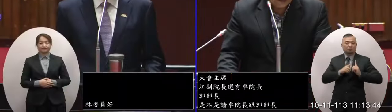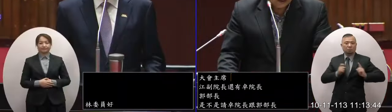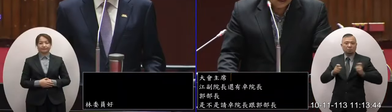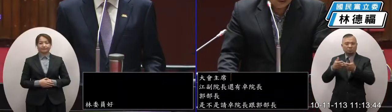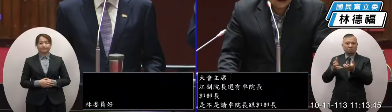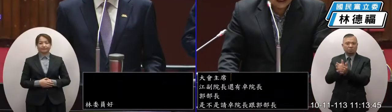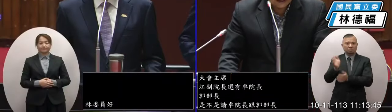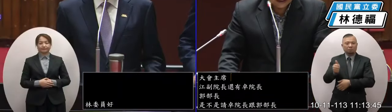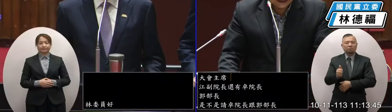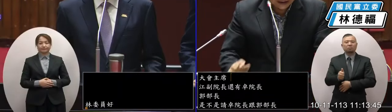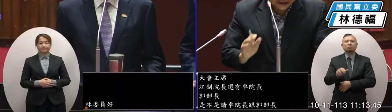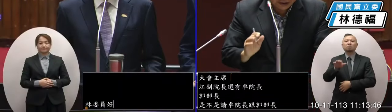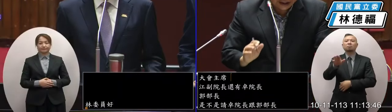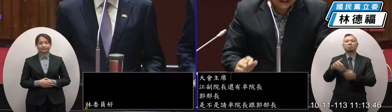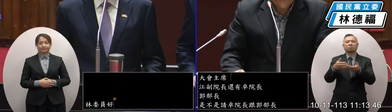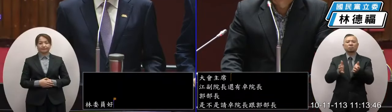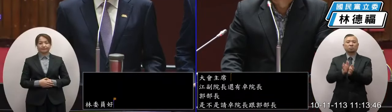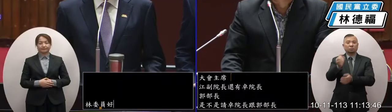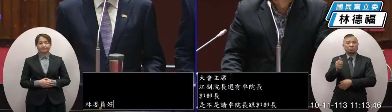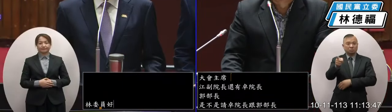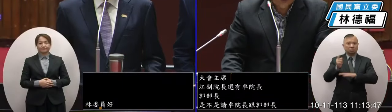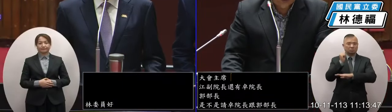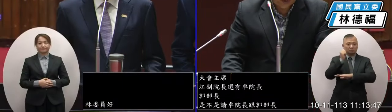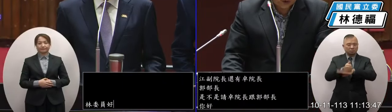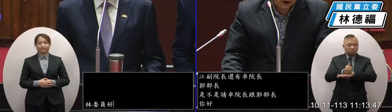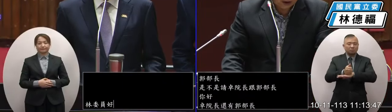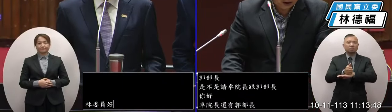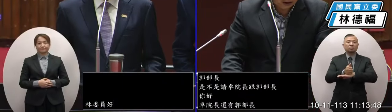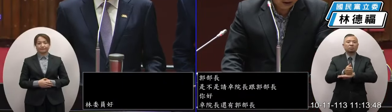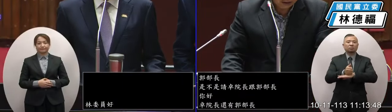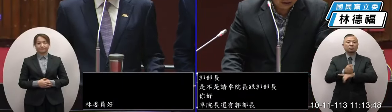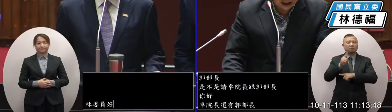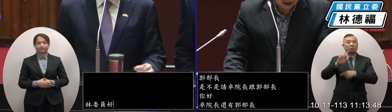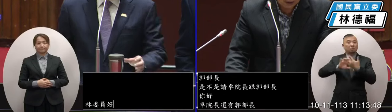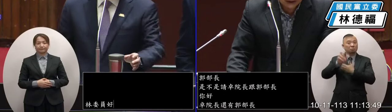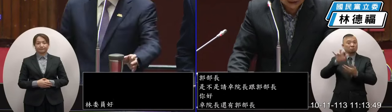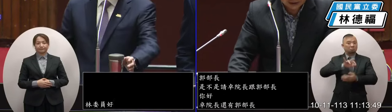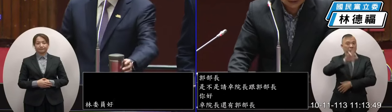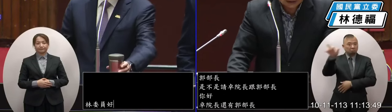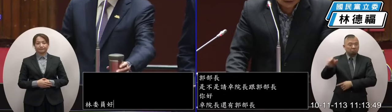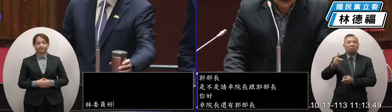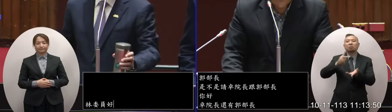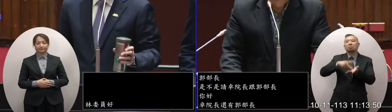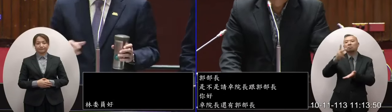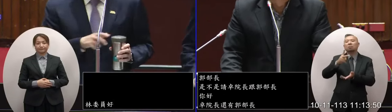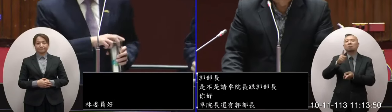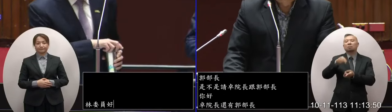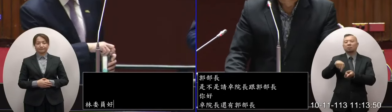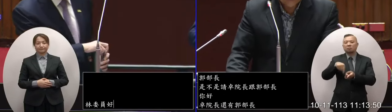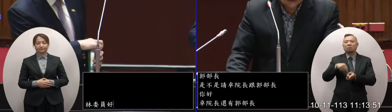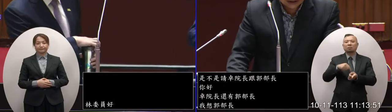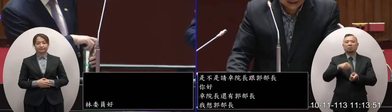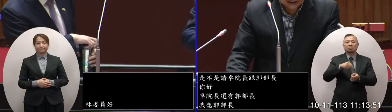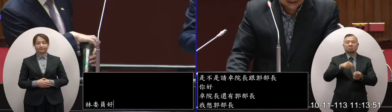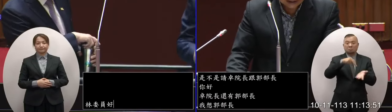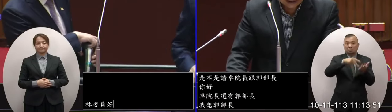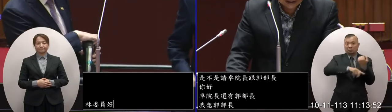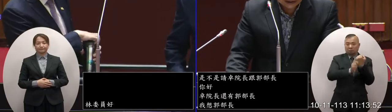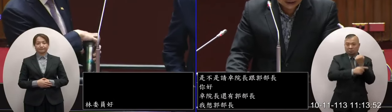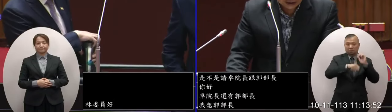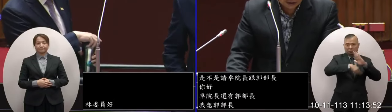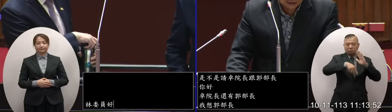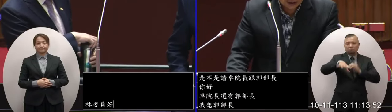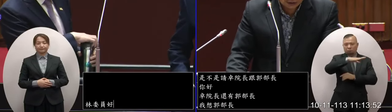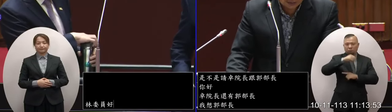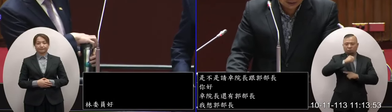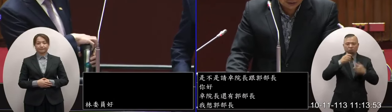我想哦，郭部长，您就任以来两次出国哦，都刚好落在立法院总质询的期间呐、啊。